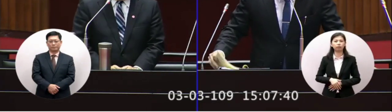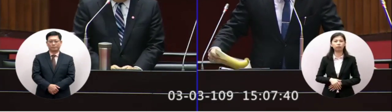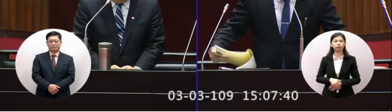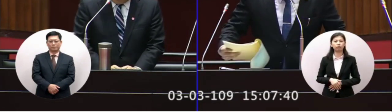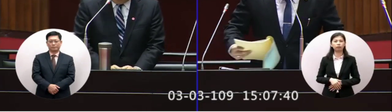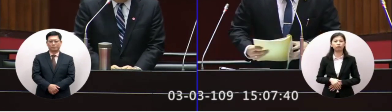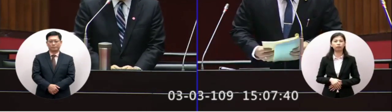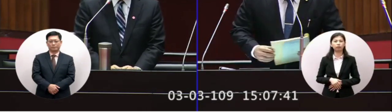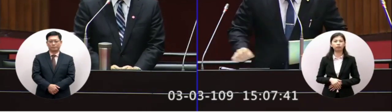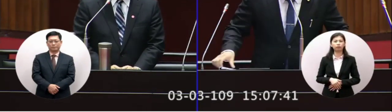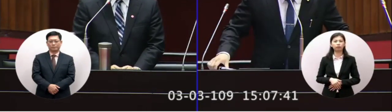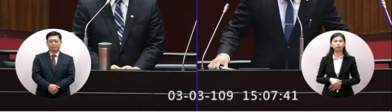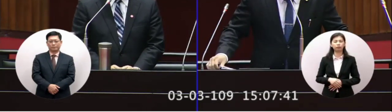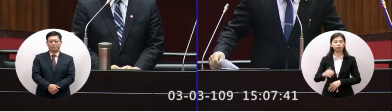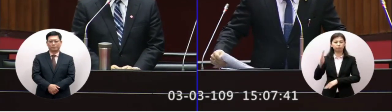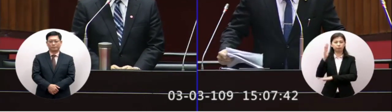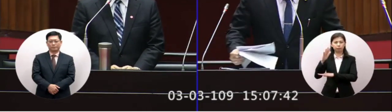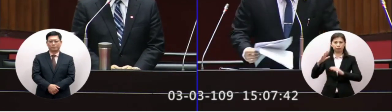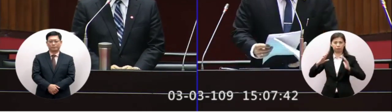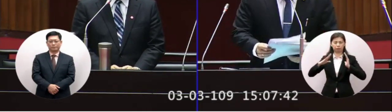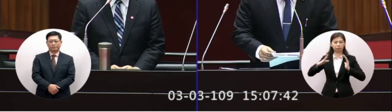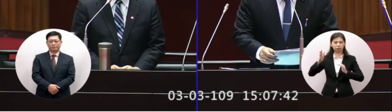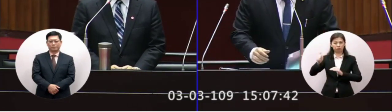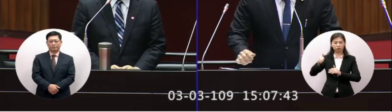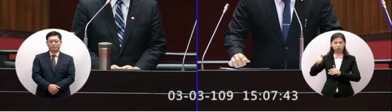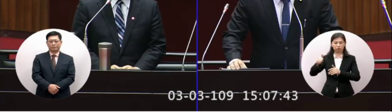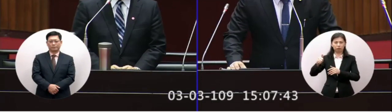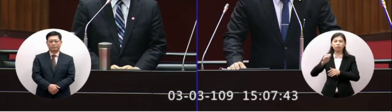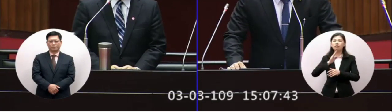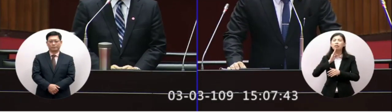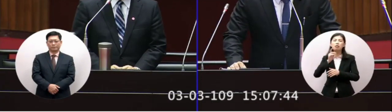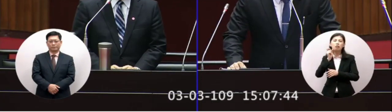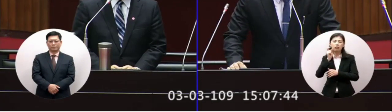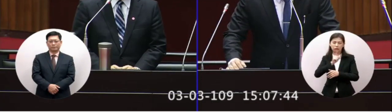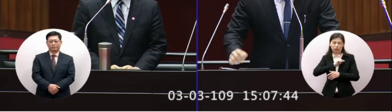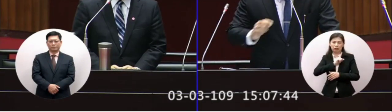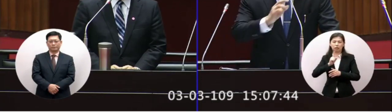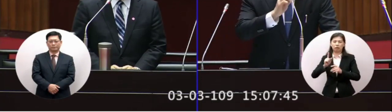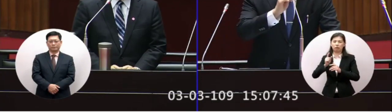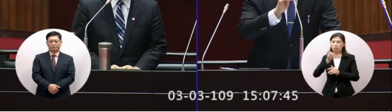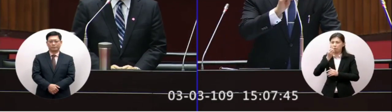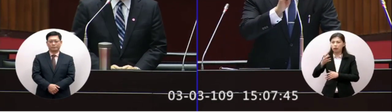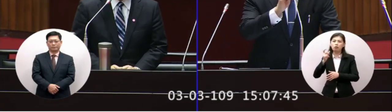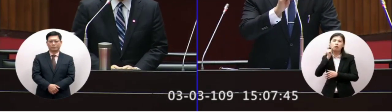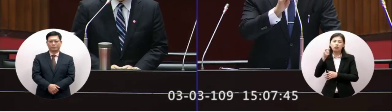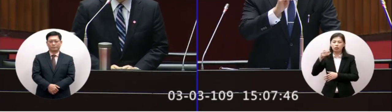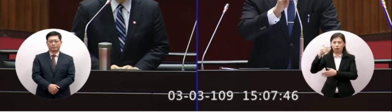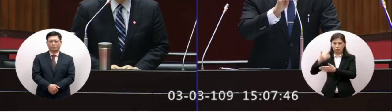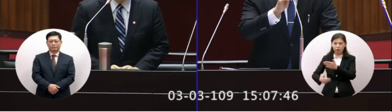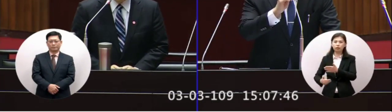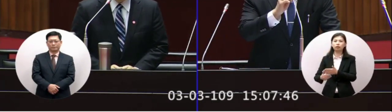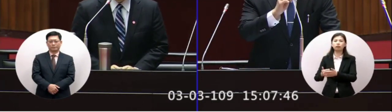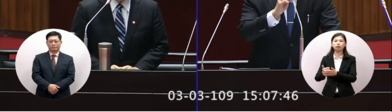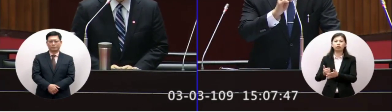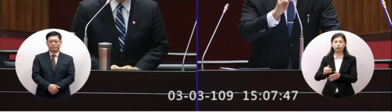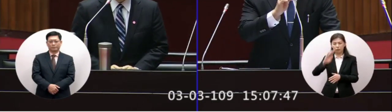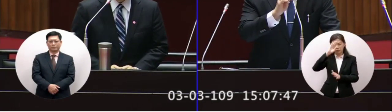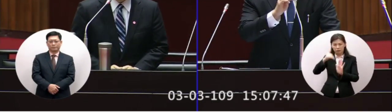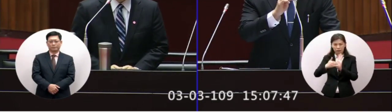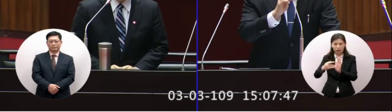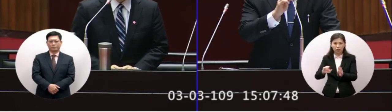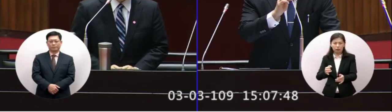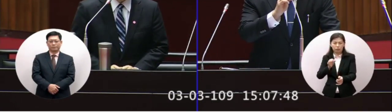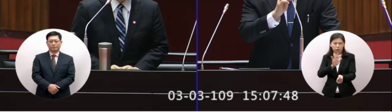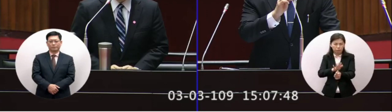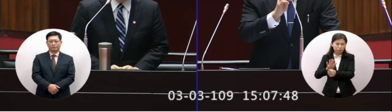个来带头做减薪然后支持第一线的防疫人员那我想请问院长，因为我们现在谈的这